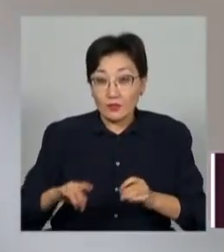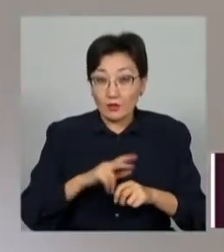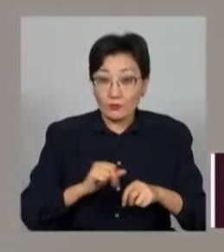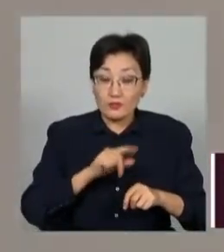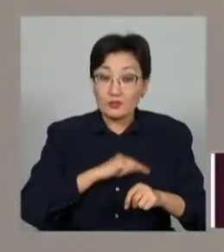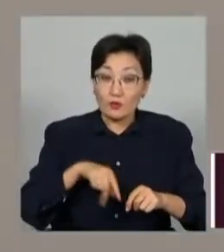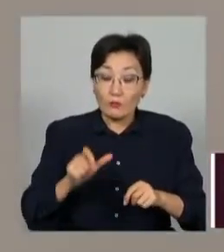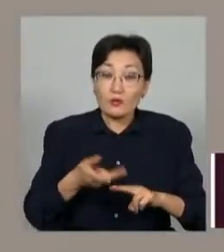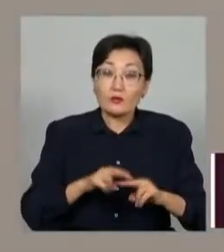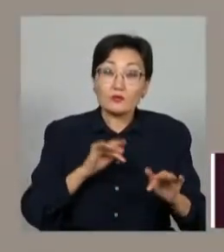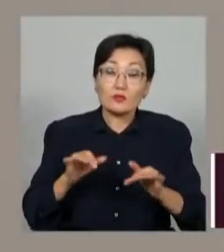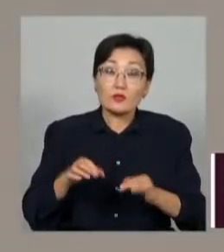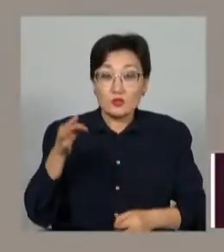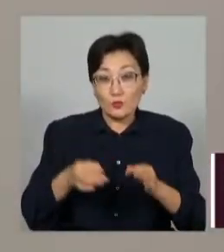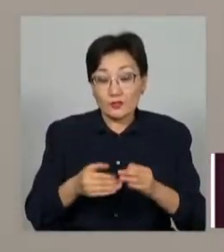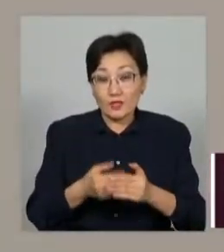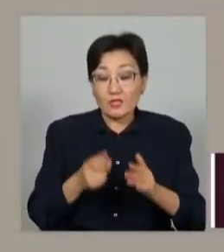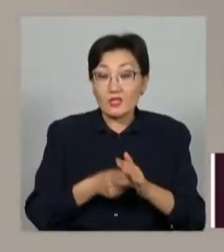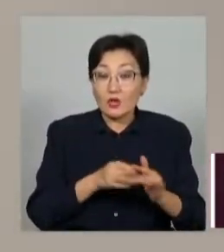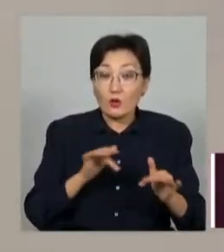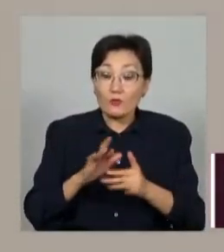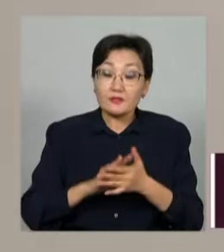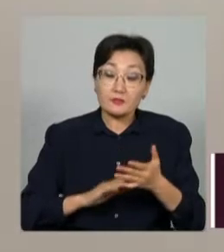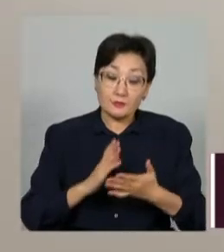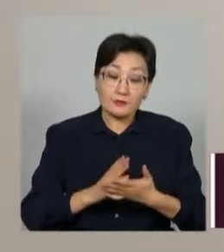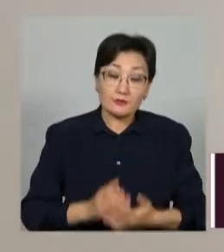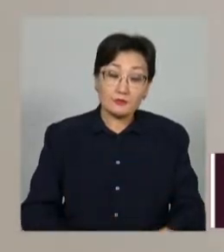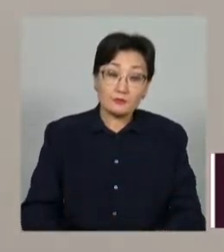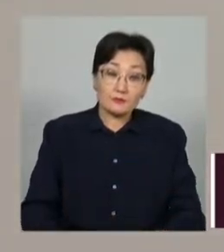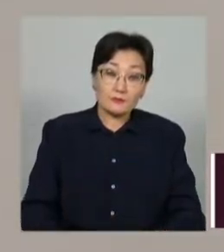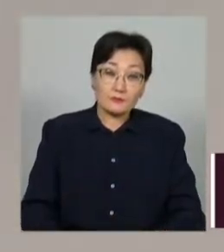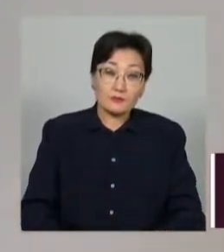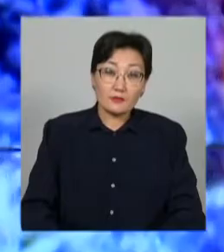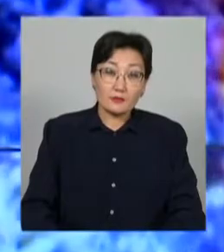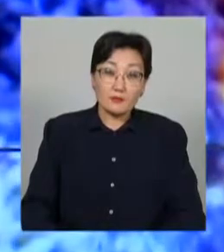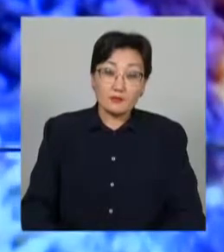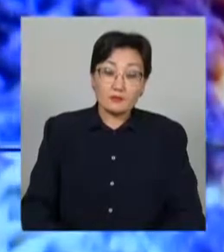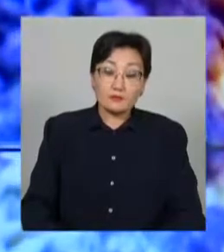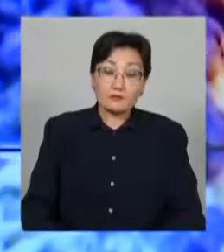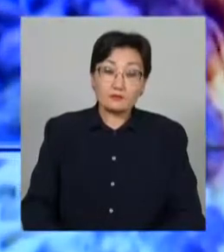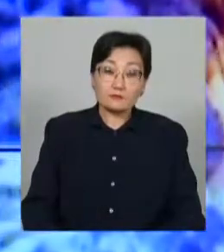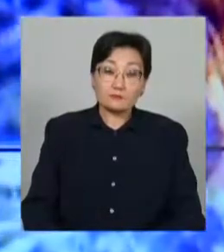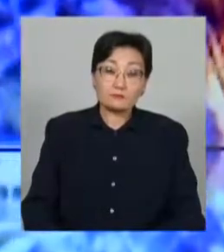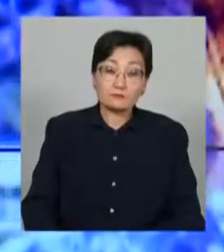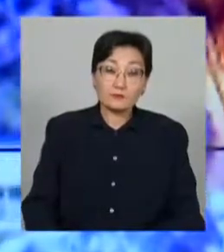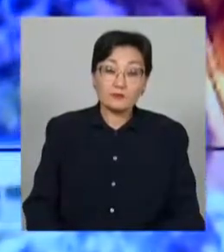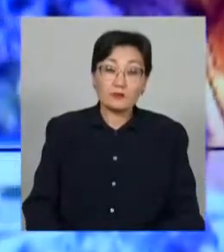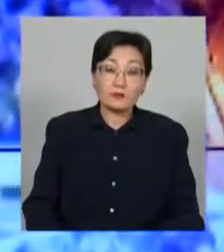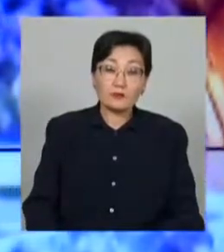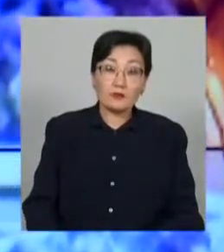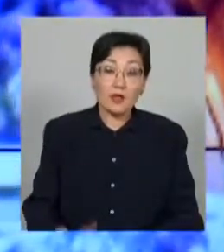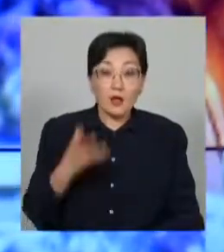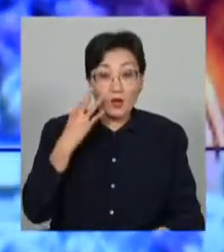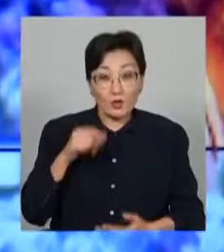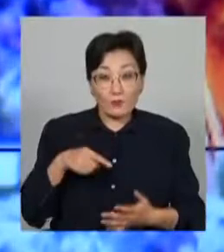қызметкерлері бұл іске қатысты сотқа дейінгі тергеу амалдарын жалғастырып жатыр. Жалғастырамыз.